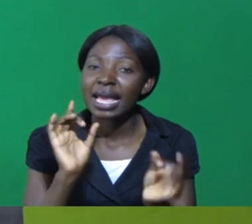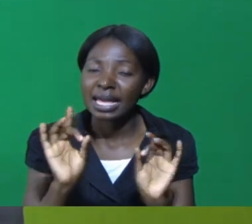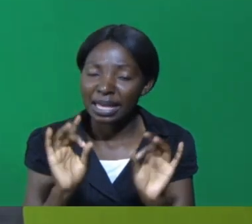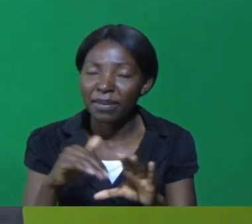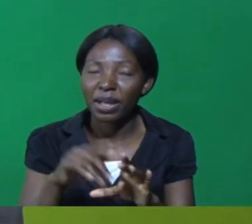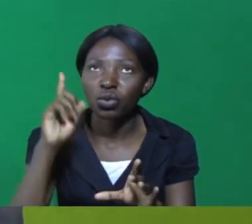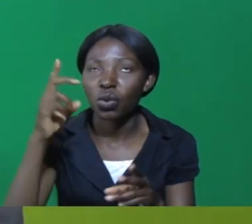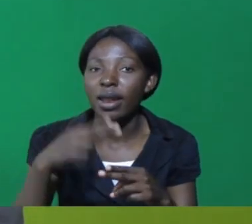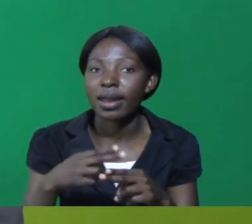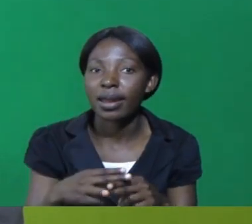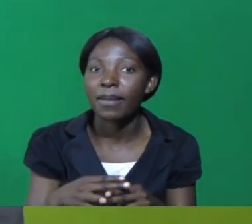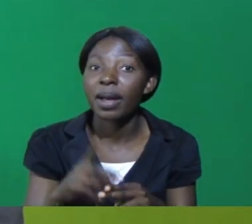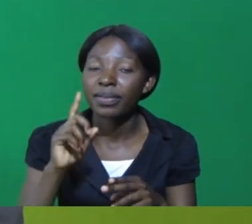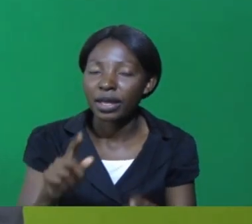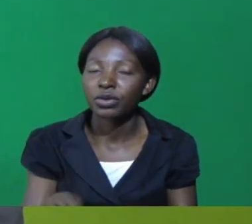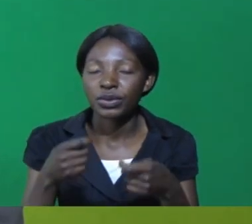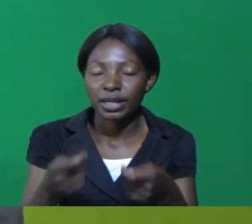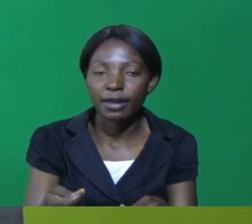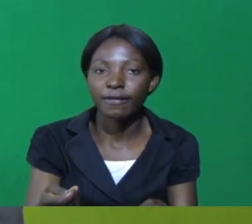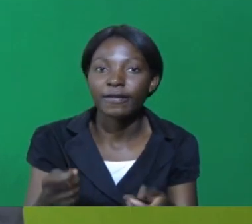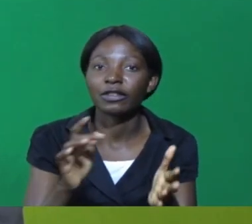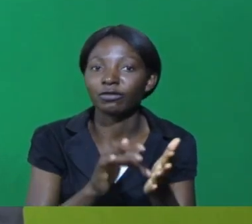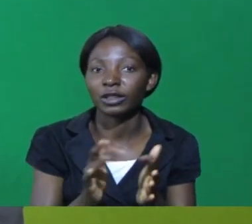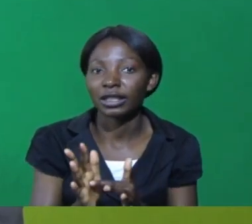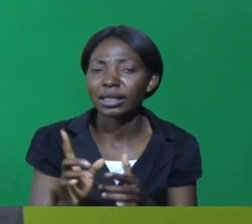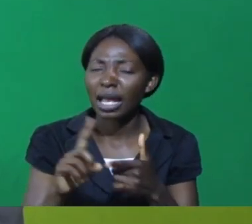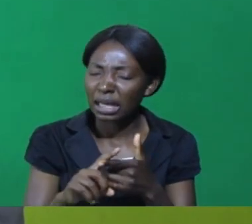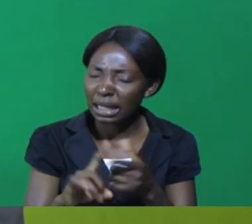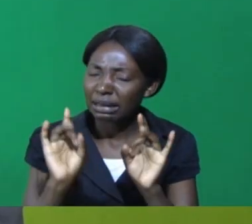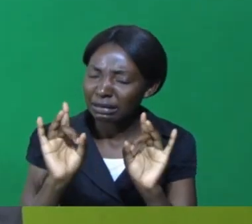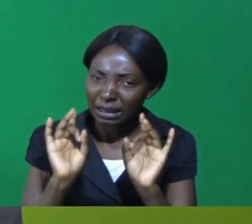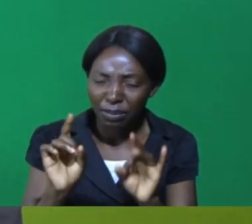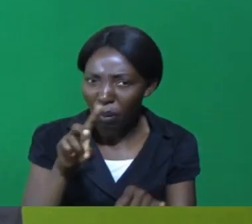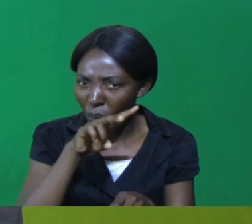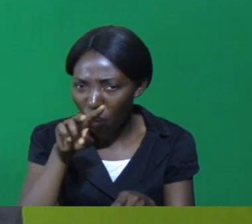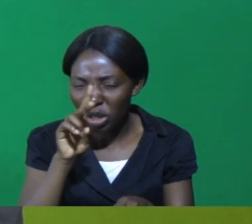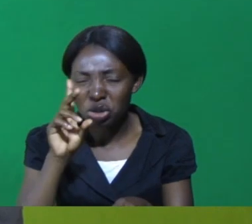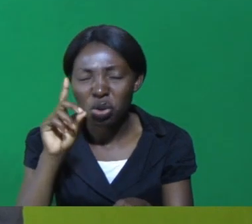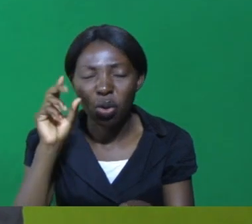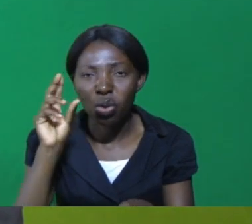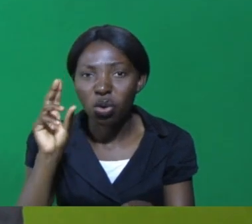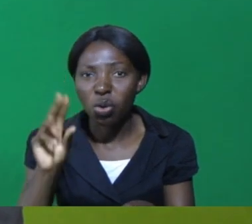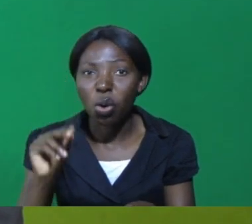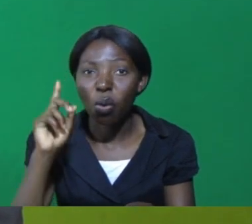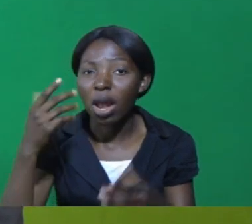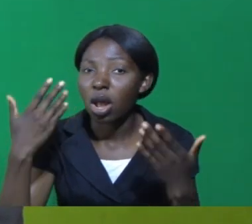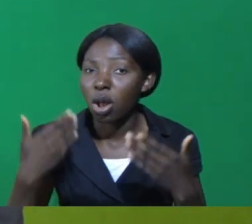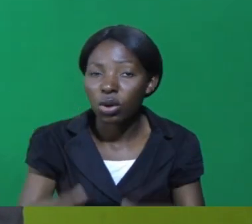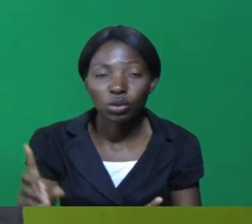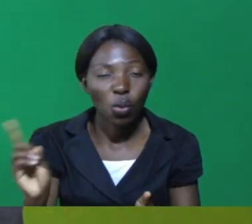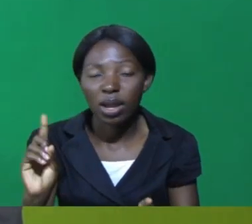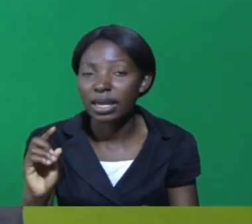ndaivachengeta muzita renyu ramakandipa. Ndakavarinda pano mumwe wavo wakarashika, asi